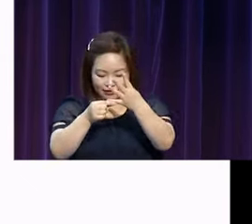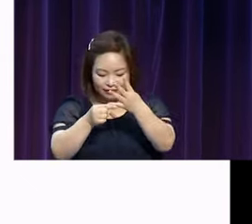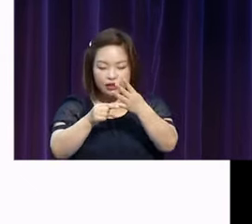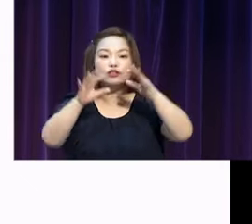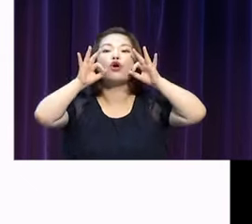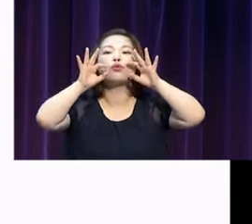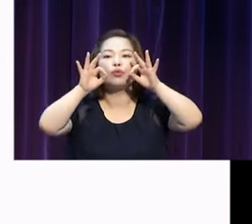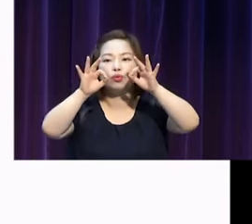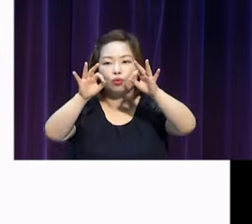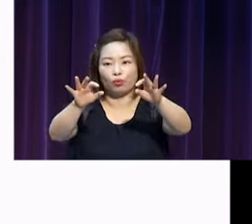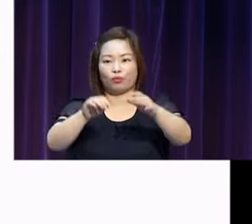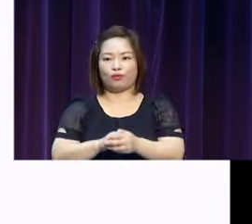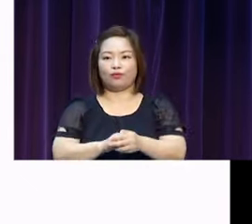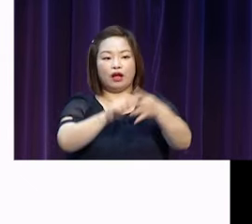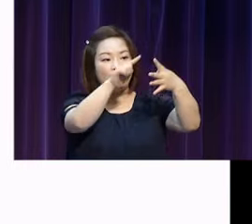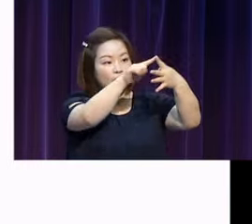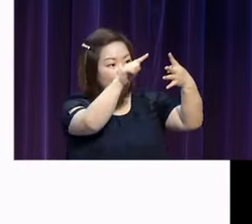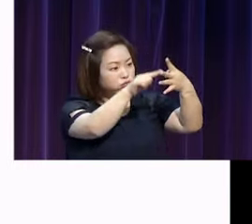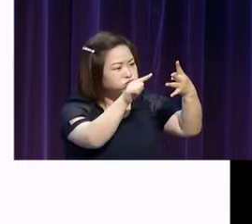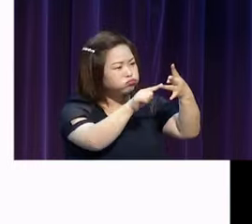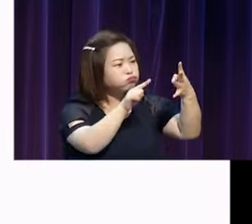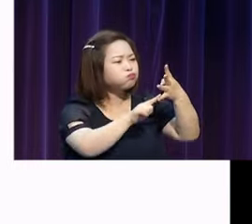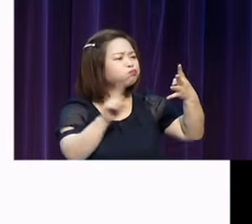말씀드리면 잘 모를 수 있어요.